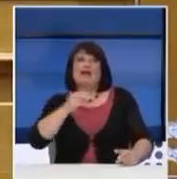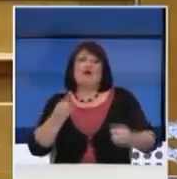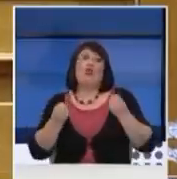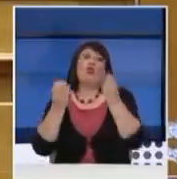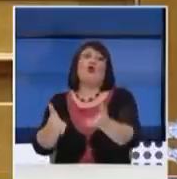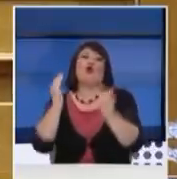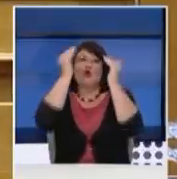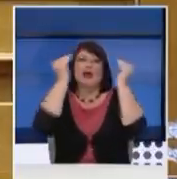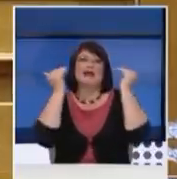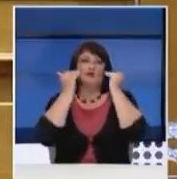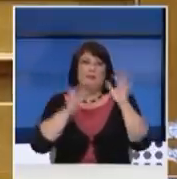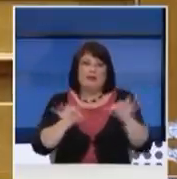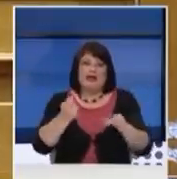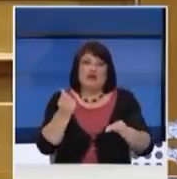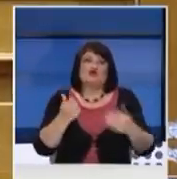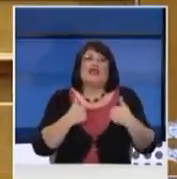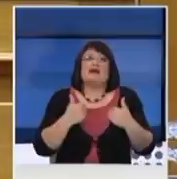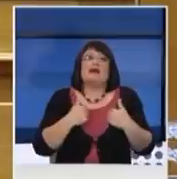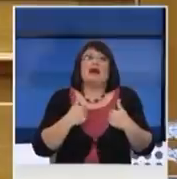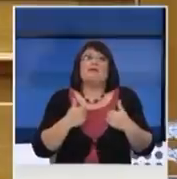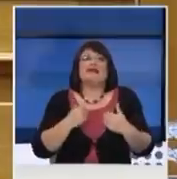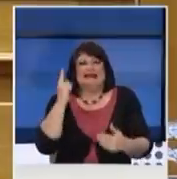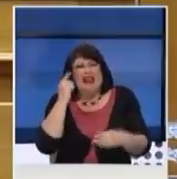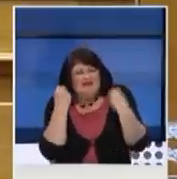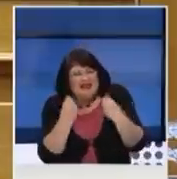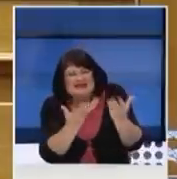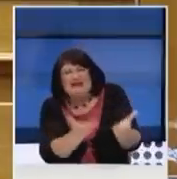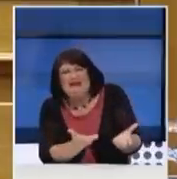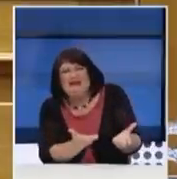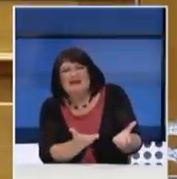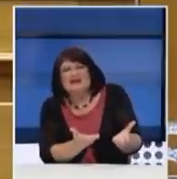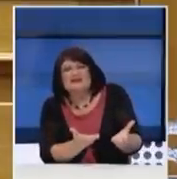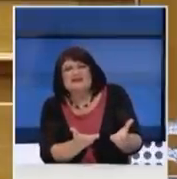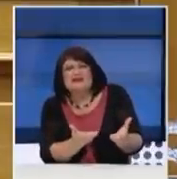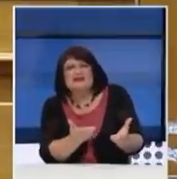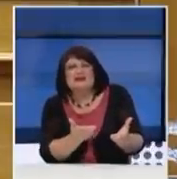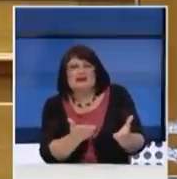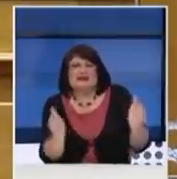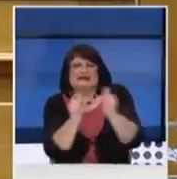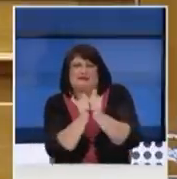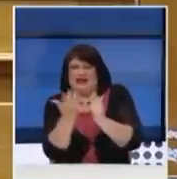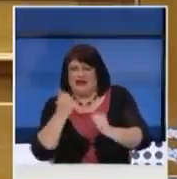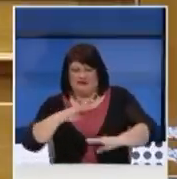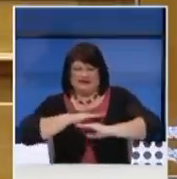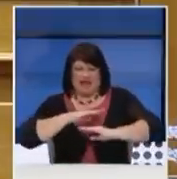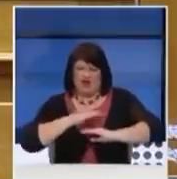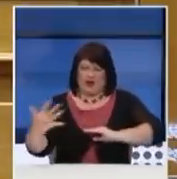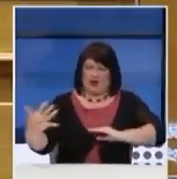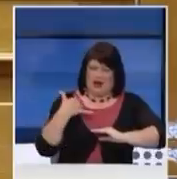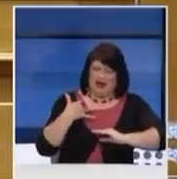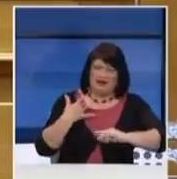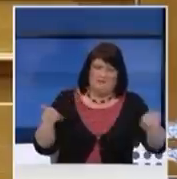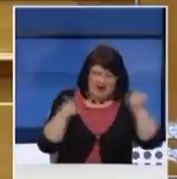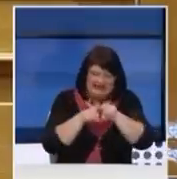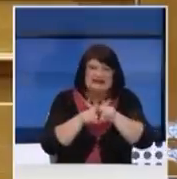δώσαμε. Από τη δική μας περιουσία. Καταλαβαίνετε τι κάνατε. Χωρίς στρατιωτική συμφωνία, συμμαχία για επίθεση κοινή, αν συμβεί